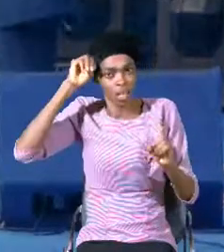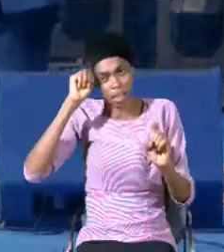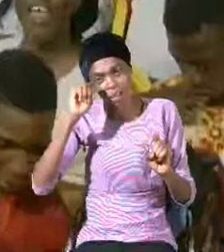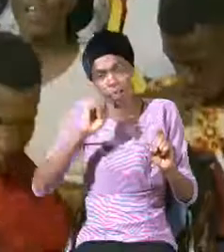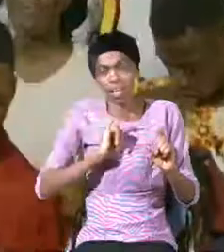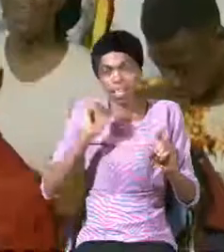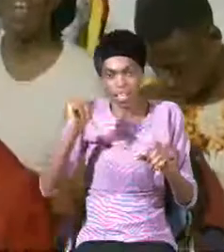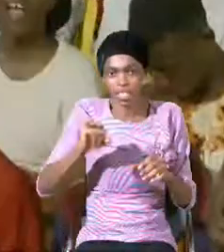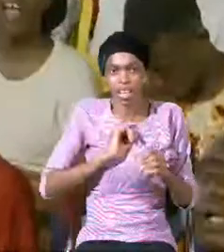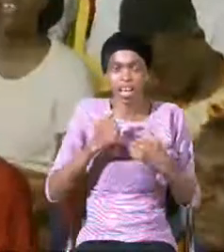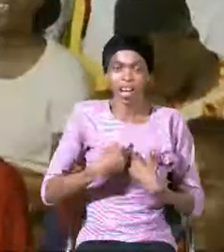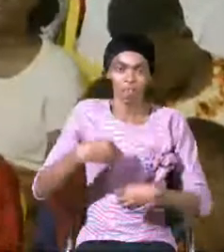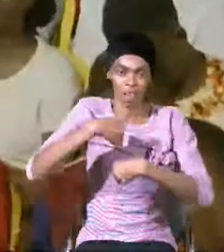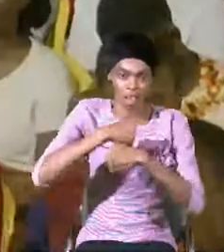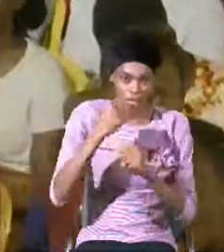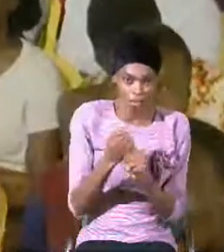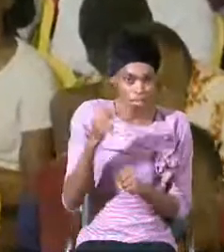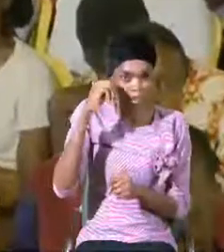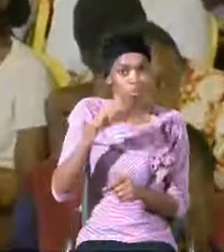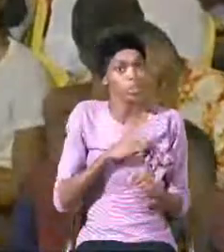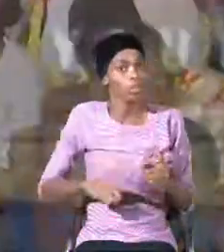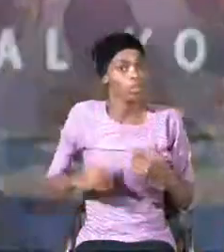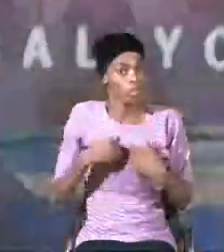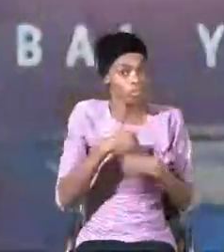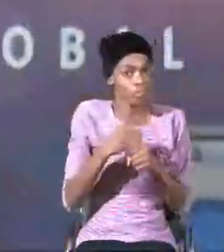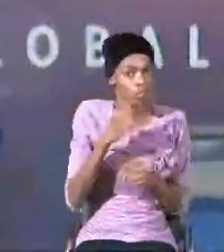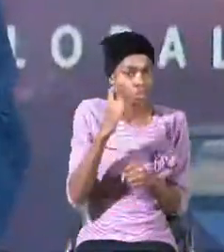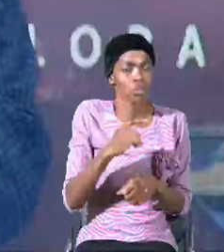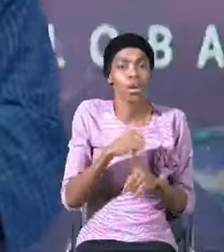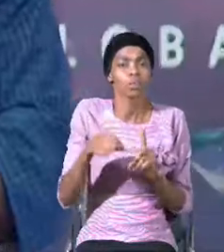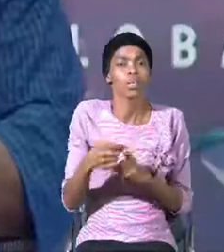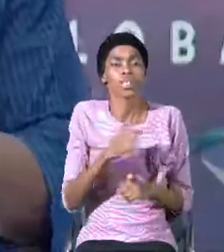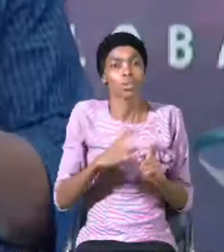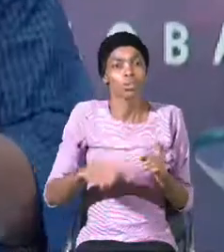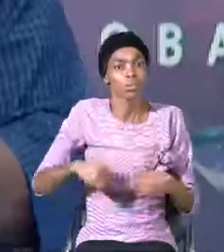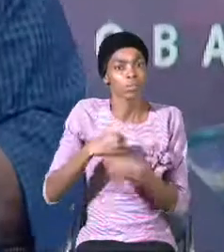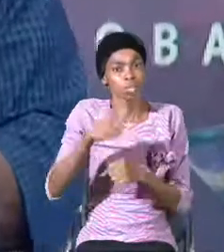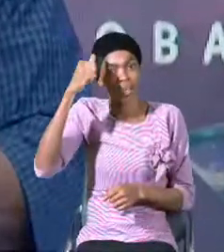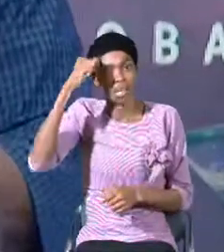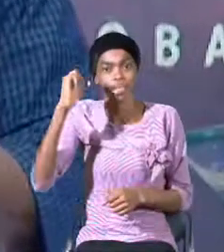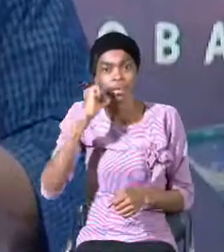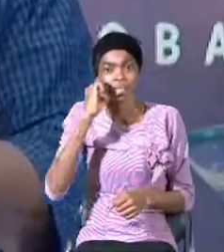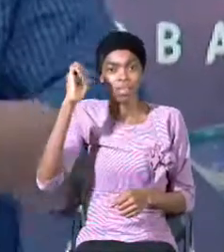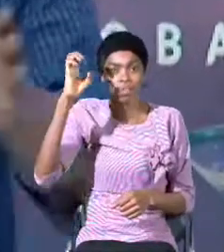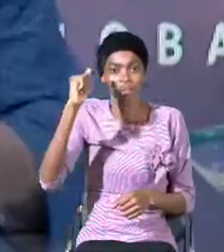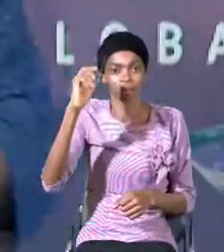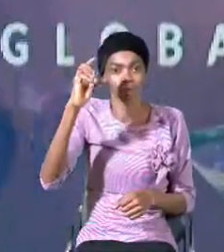Dieu t'a fait. Quand Dieu a créé Adam et Ève,